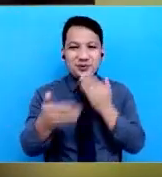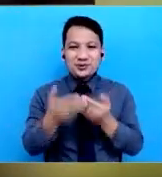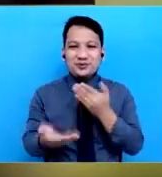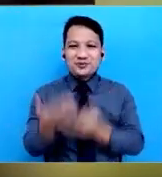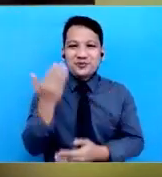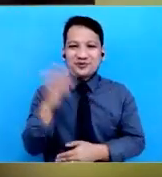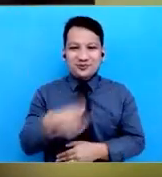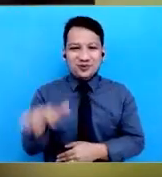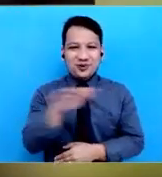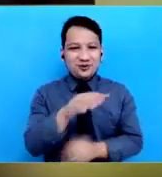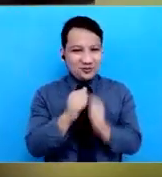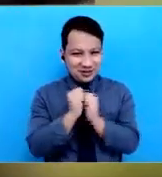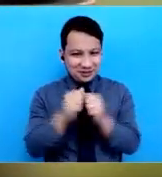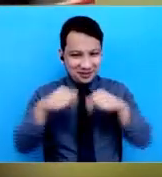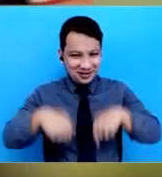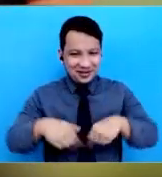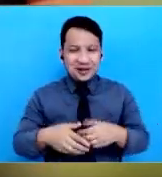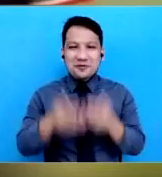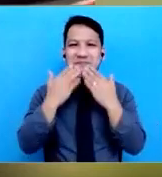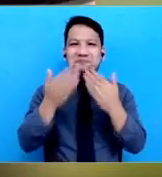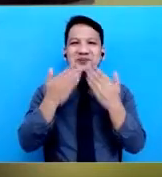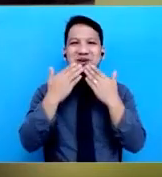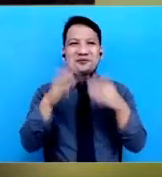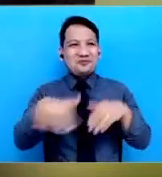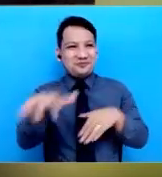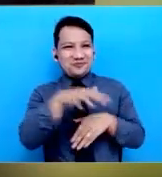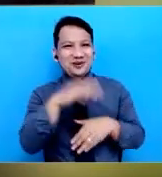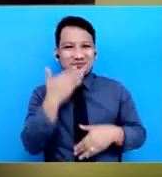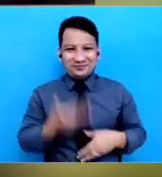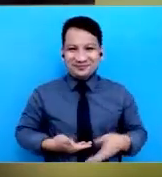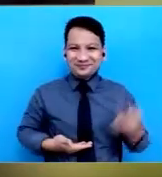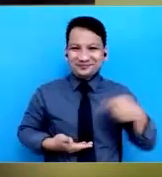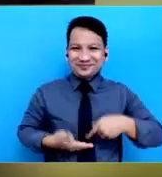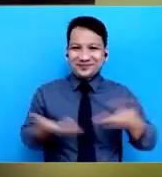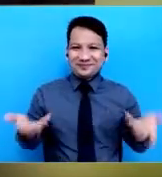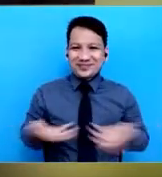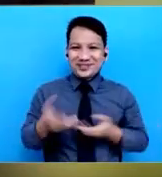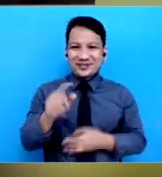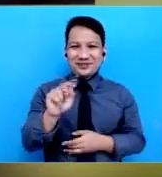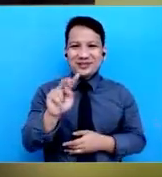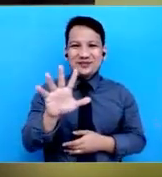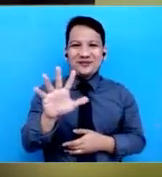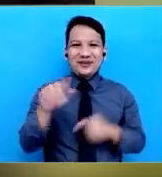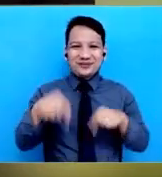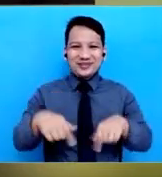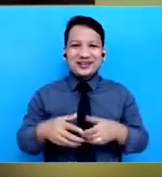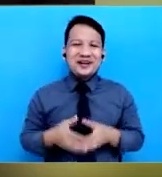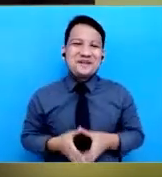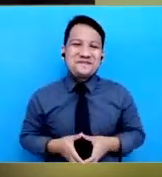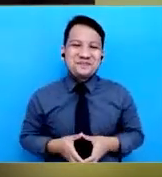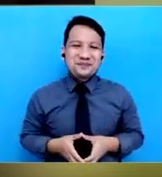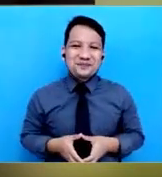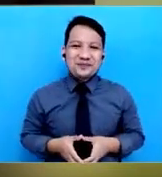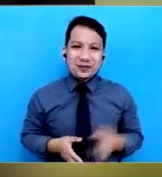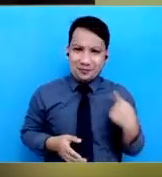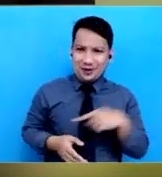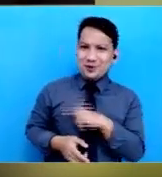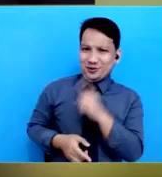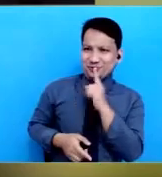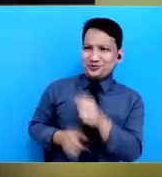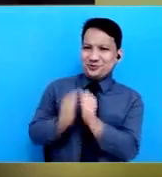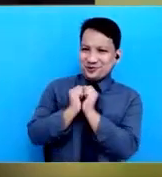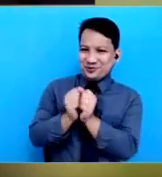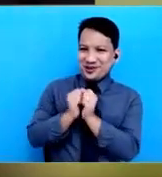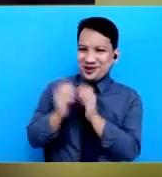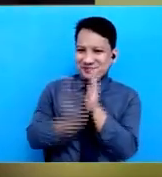ng ating mga kapatid. Thank you for welcoming me dito sa Kapatid Network. Oo, pati kami excited. Pero una sa